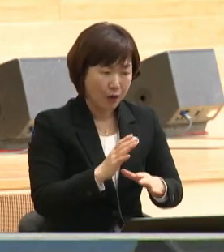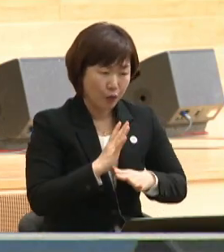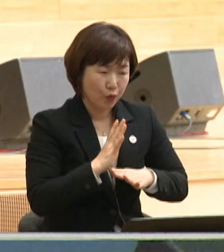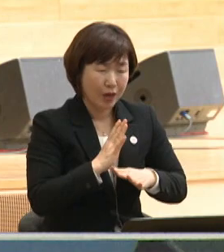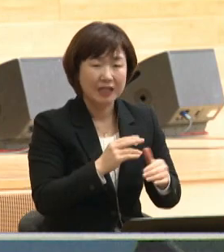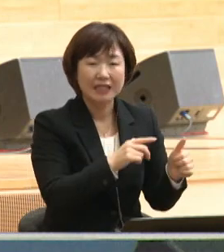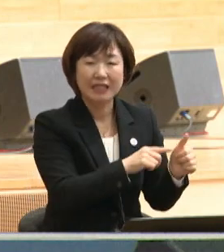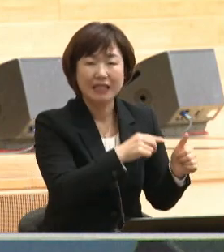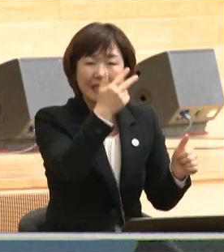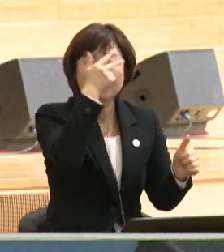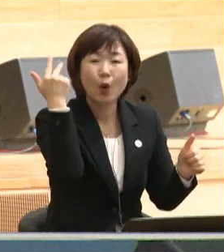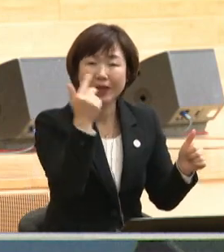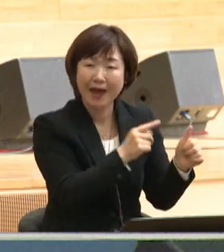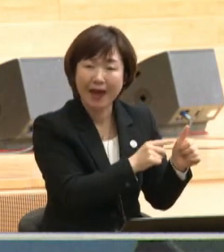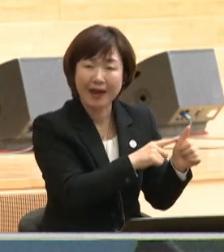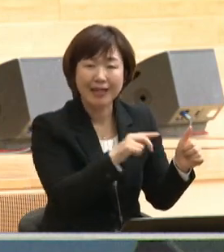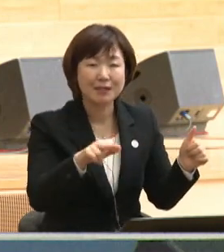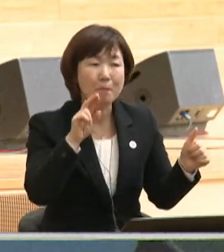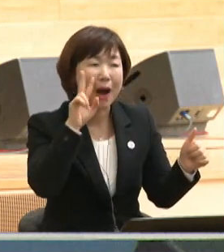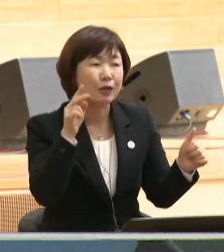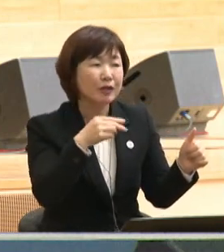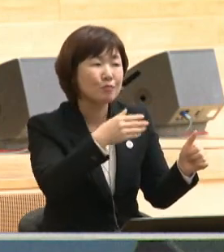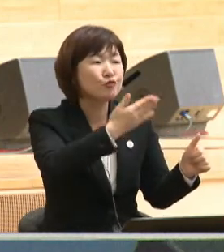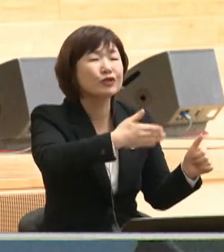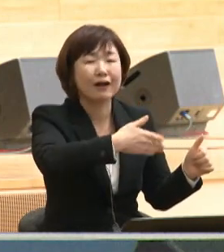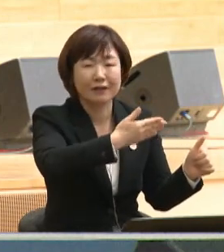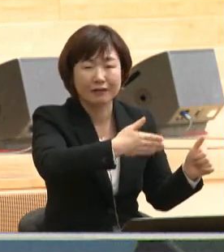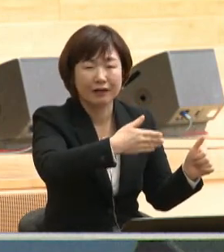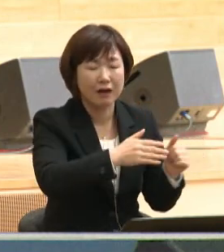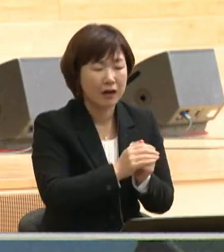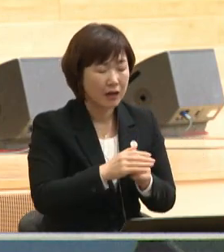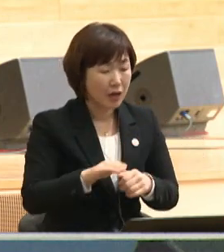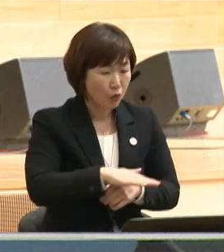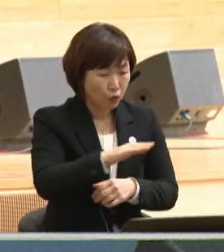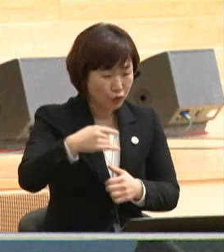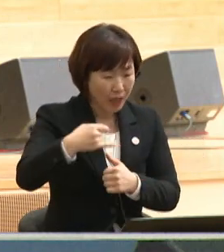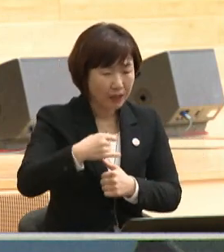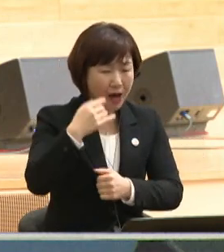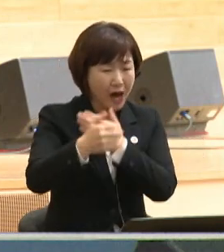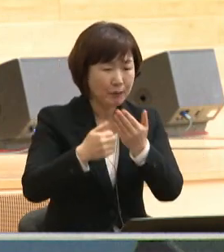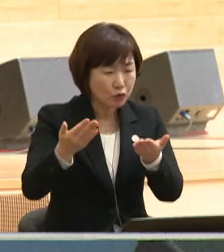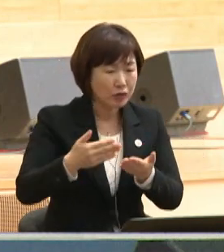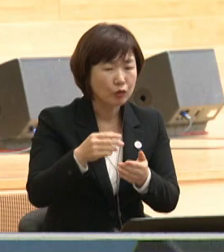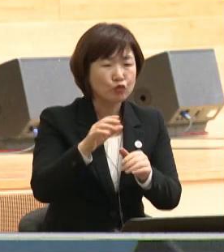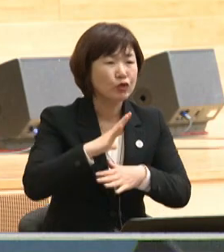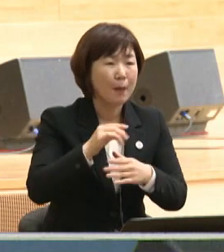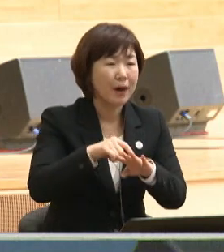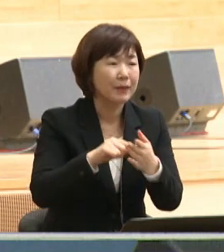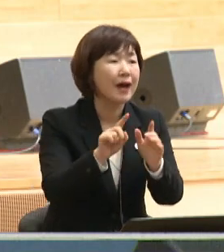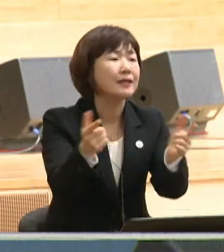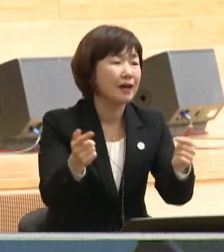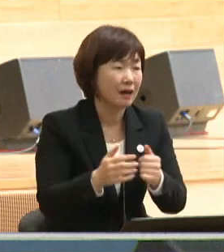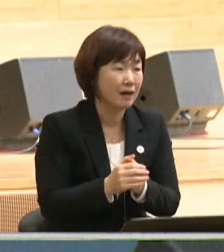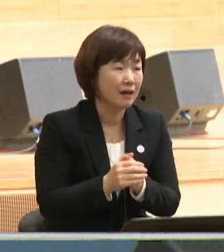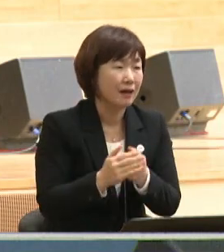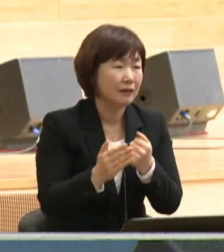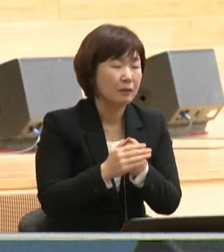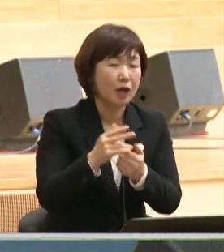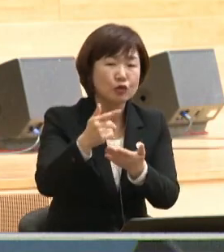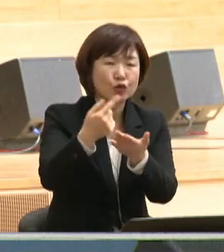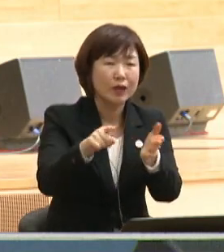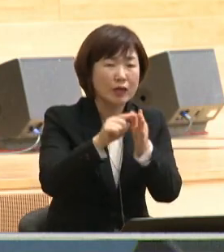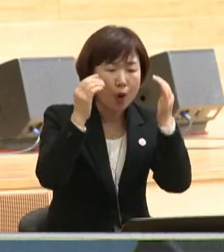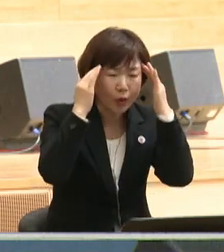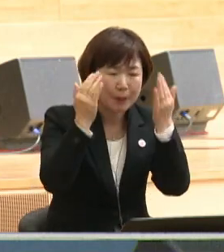디모데에게 바울은 고민합니다 우리에게 주신 것은 두려워하는 마음이 아니다 그러므로 주를 위하여